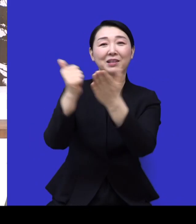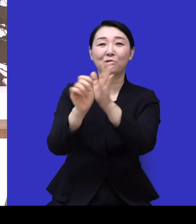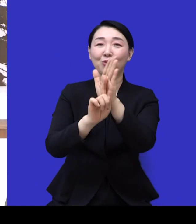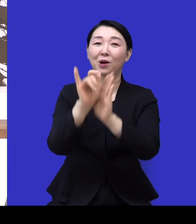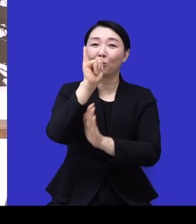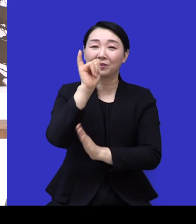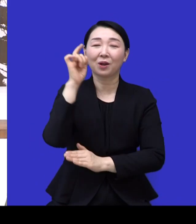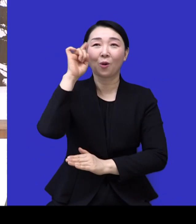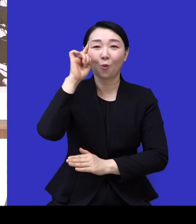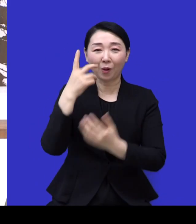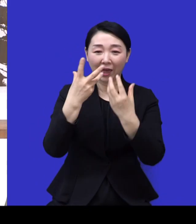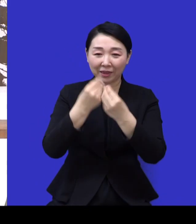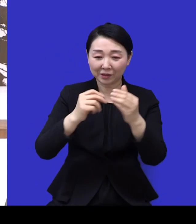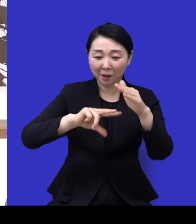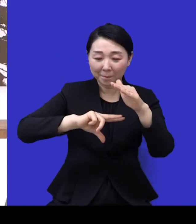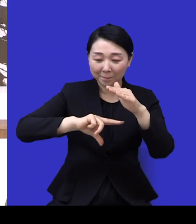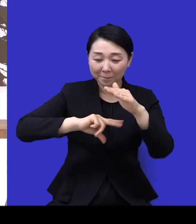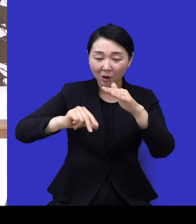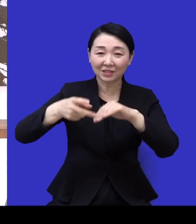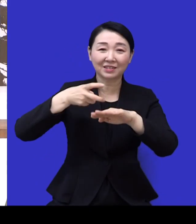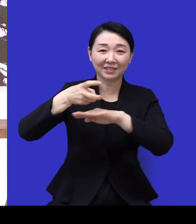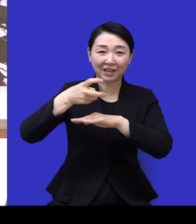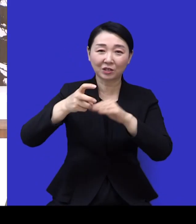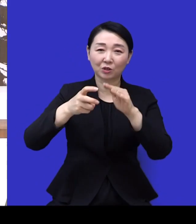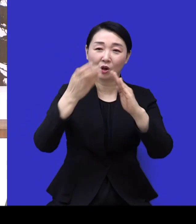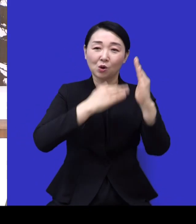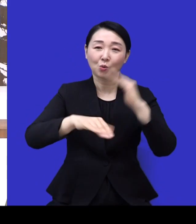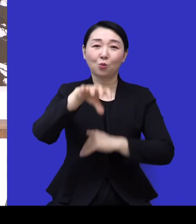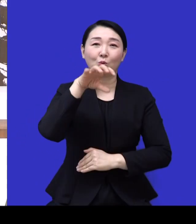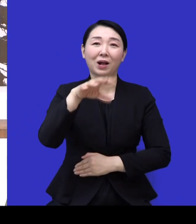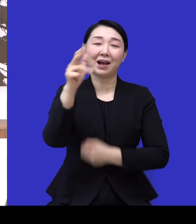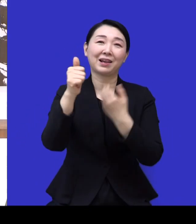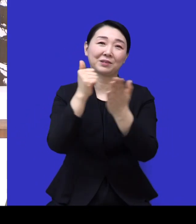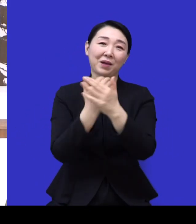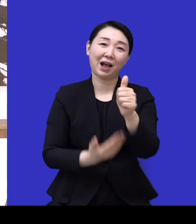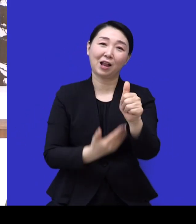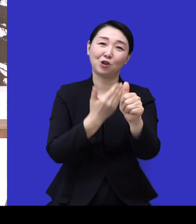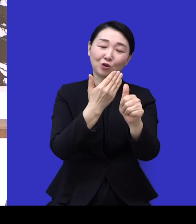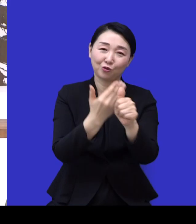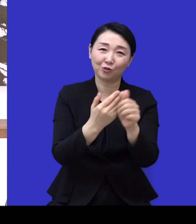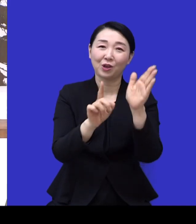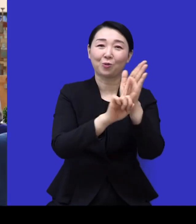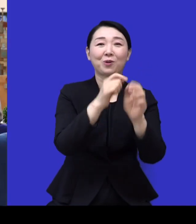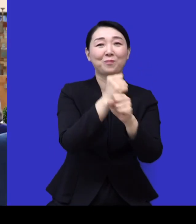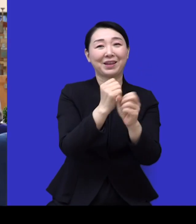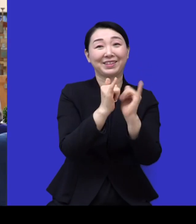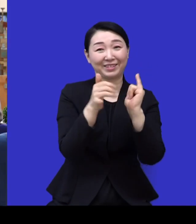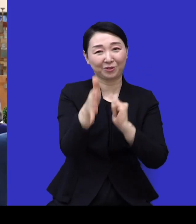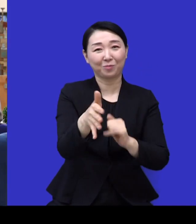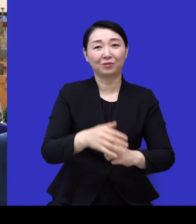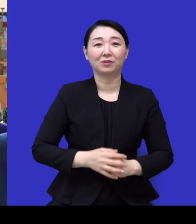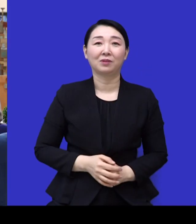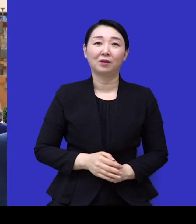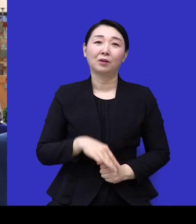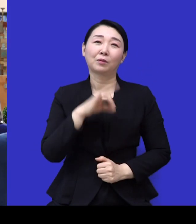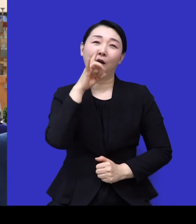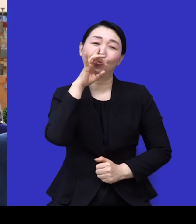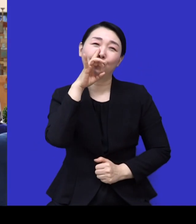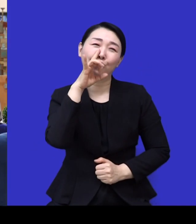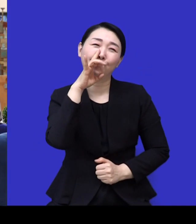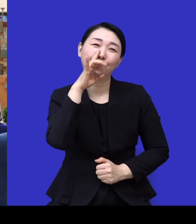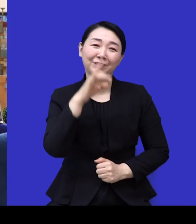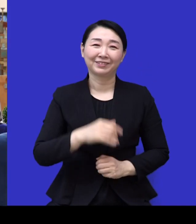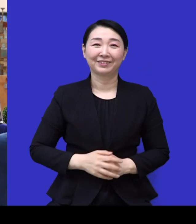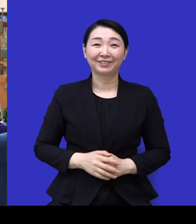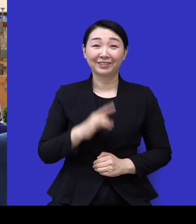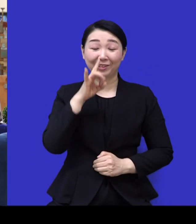버스나 지하철 같은 공공장소에서 하나님을 알리는 광고를 제작하고 계시는 분이십니다. 전 너무 궁금한데요. 이